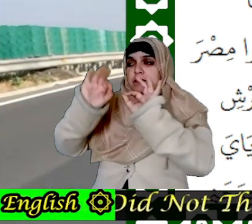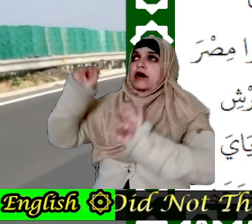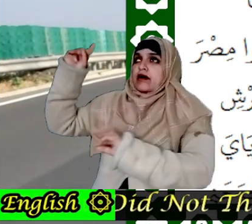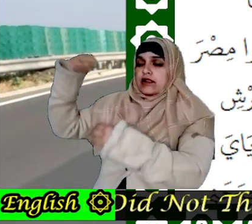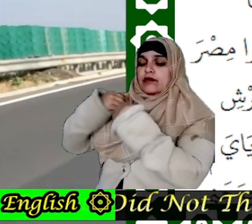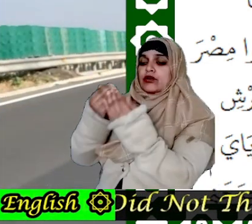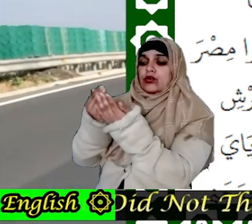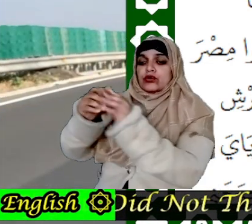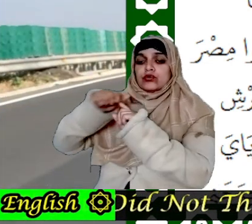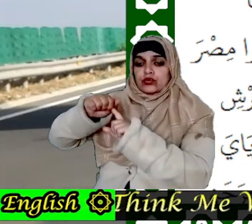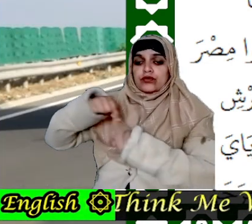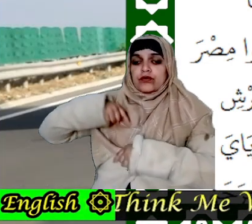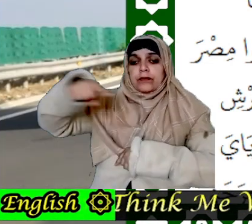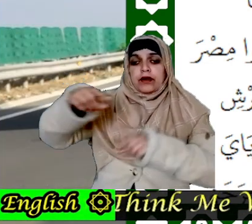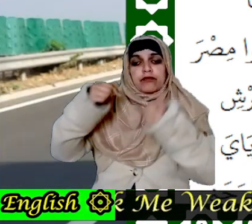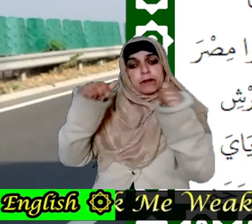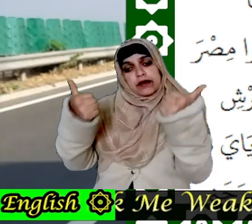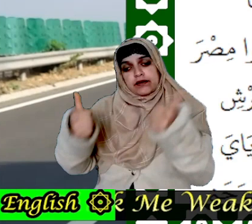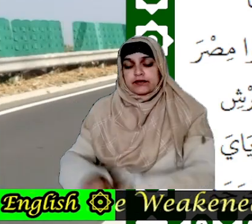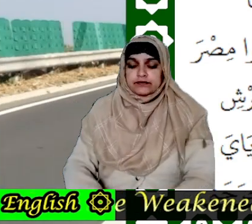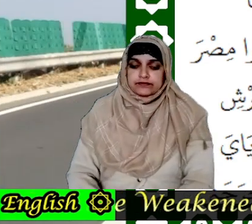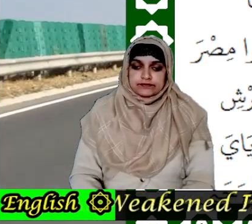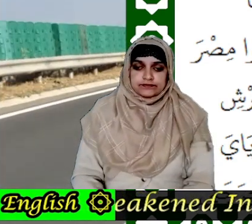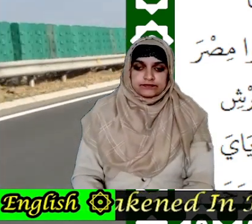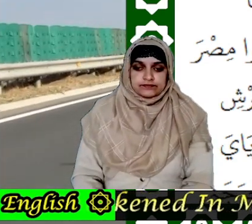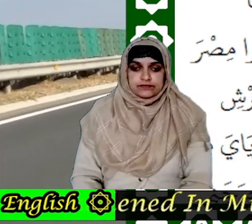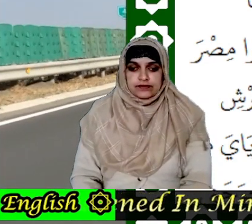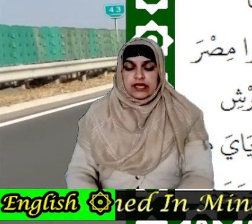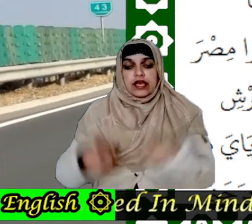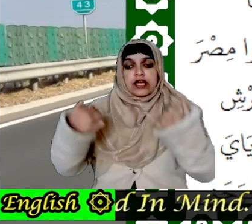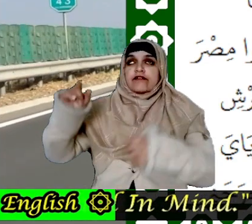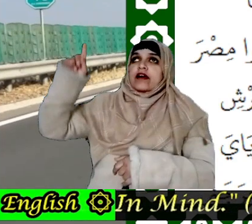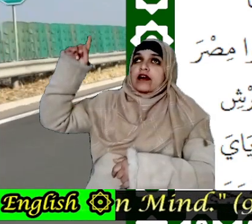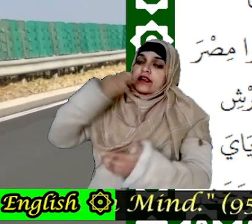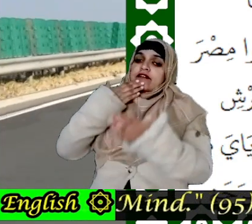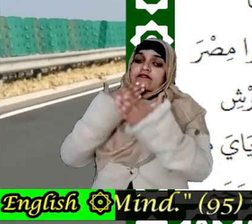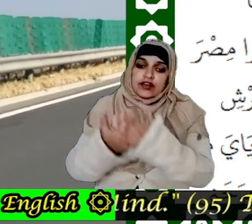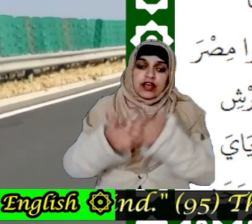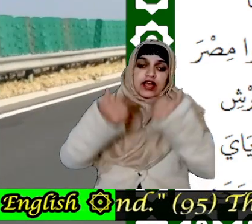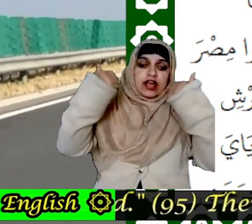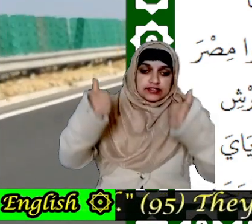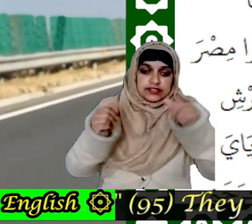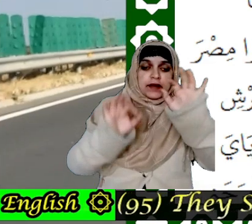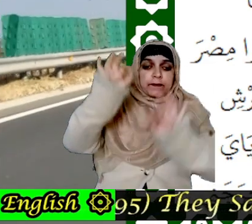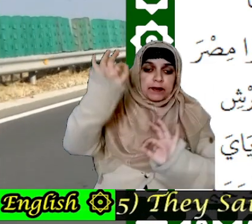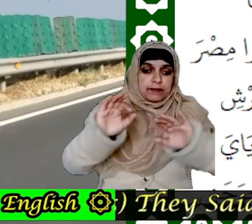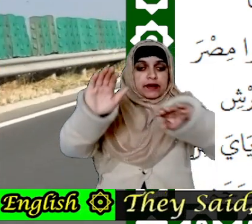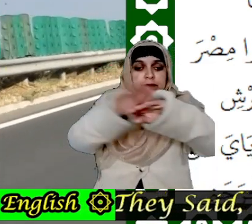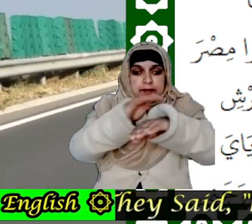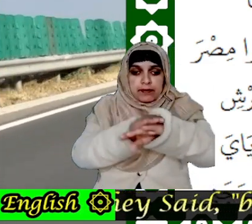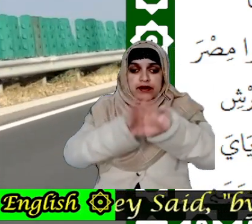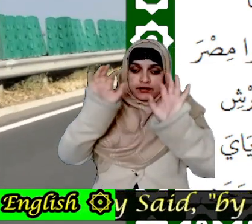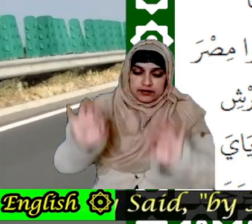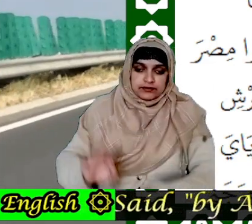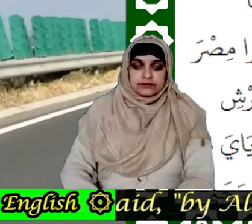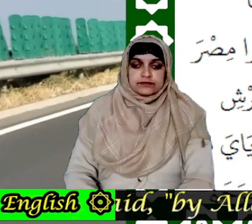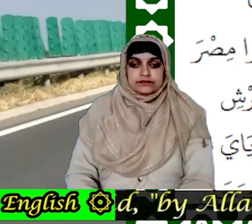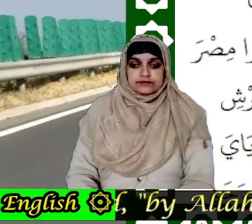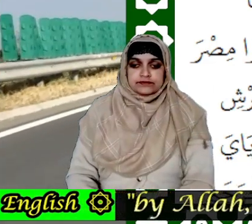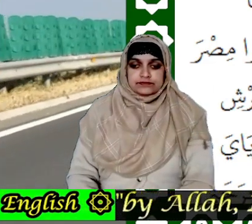إليه أبويه هذا أبا في كبير وقال دخلوا مصر تحلى على بيك إبالي